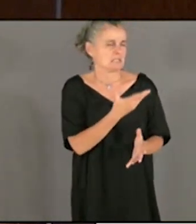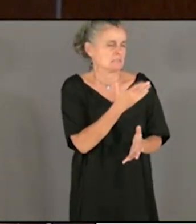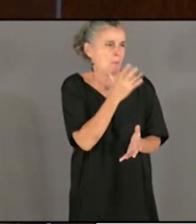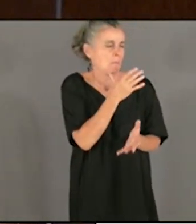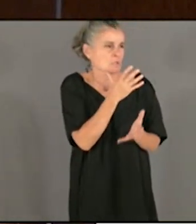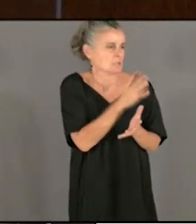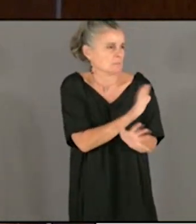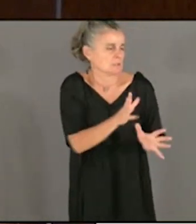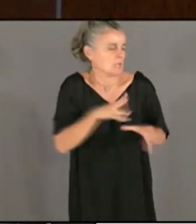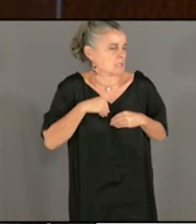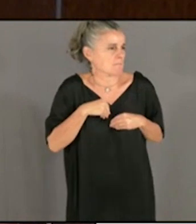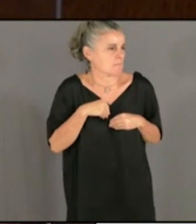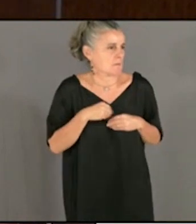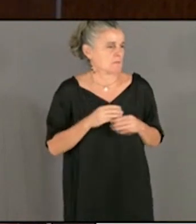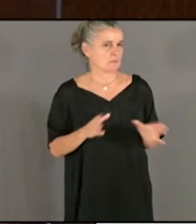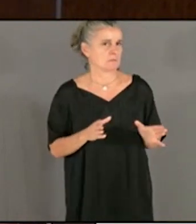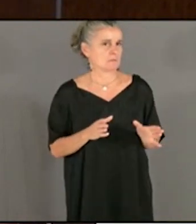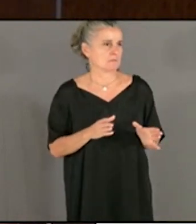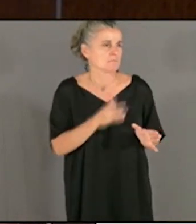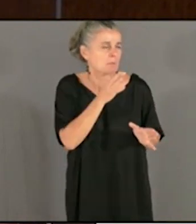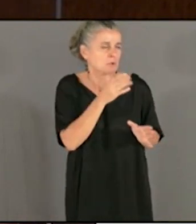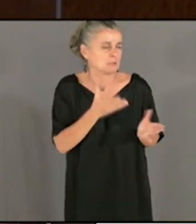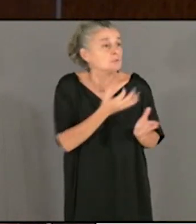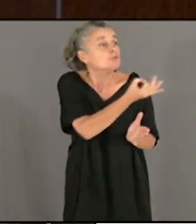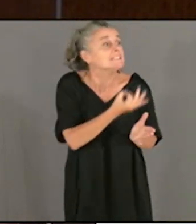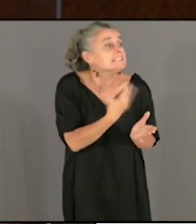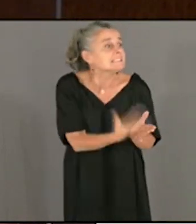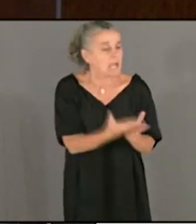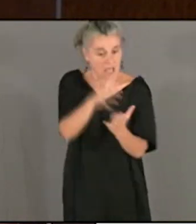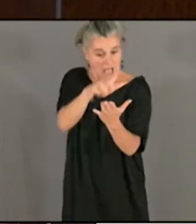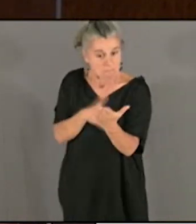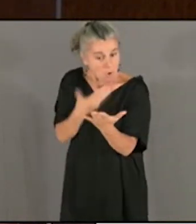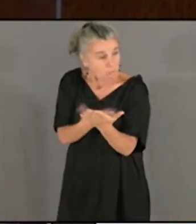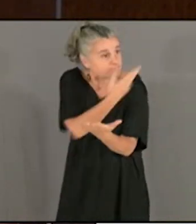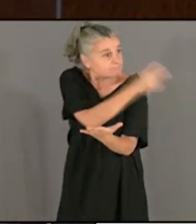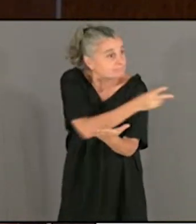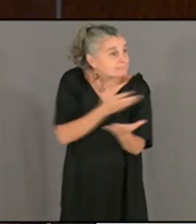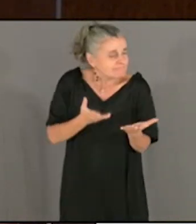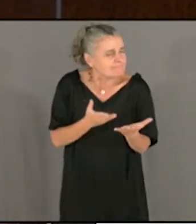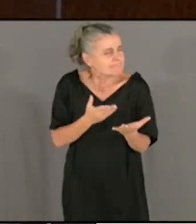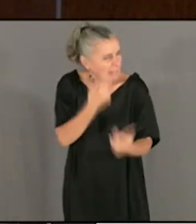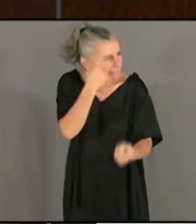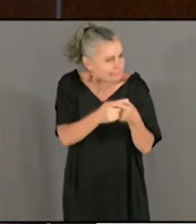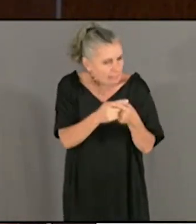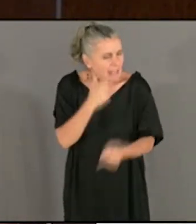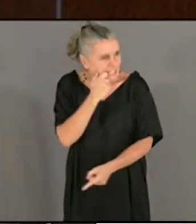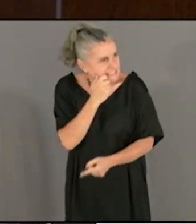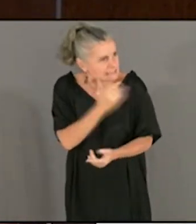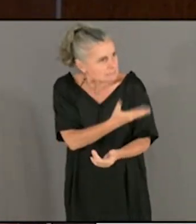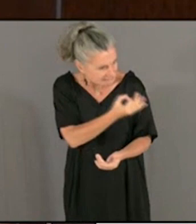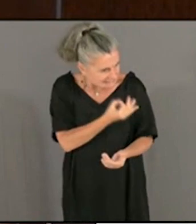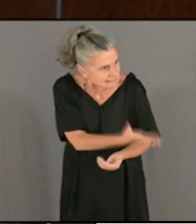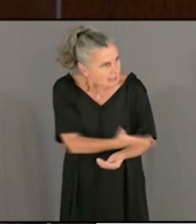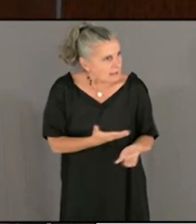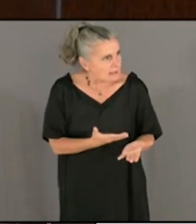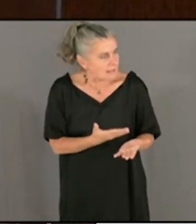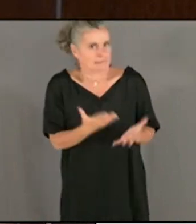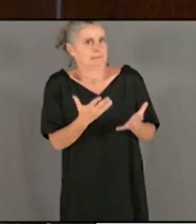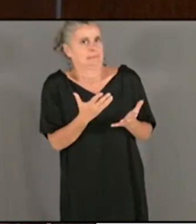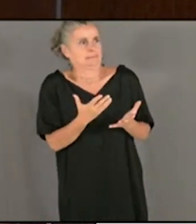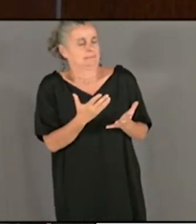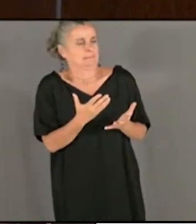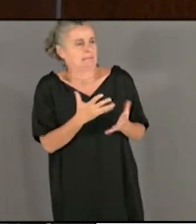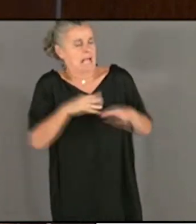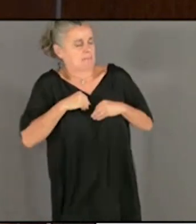C'est dans votre rapport, dans la présentation de votre rapport, vous avez évoqué le racisme. C'est indigne de vous.